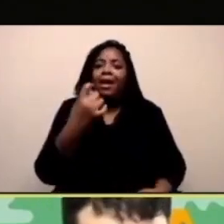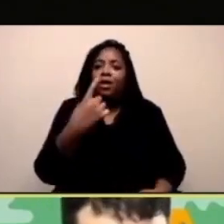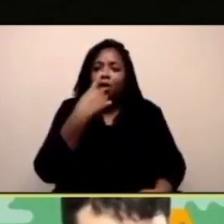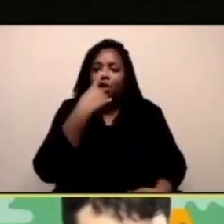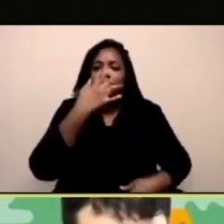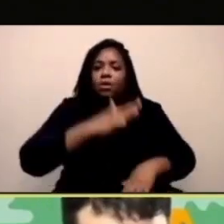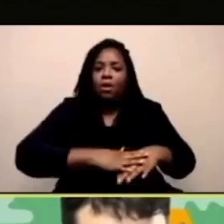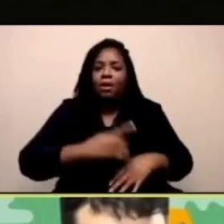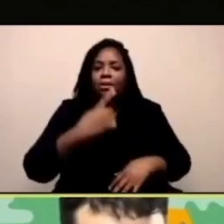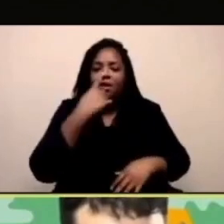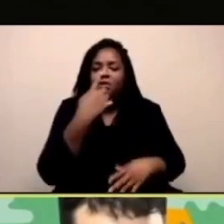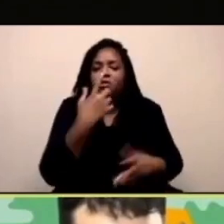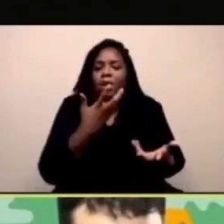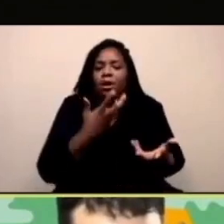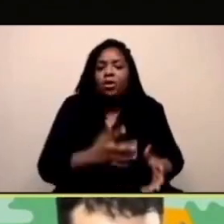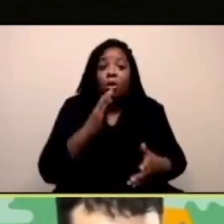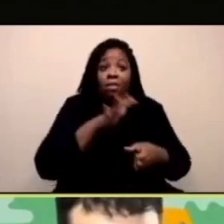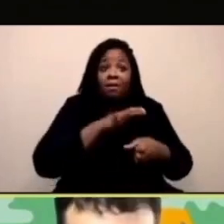と